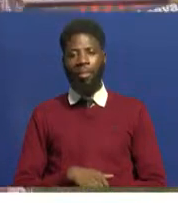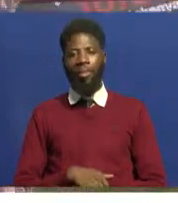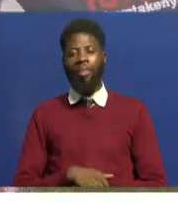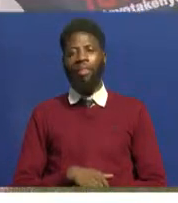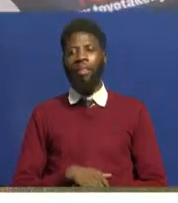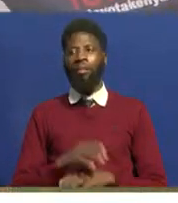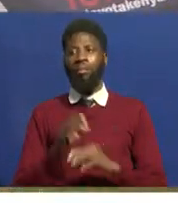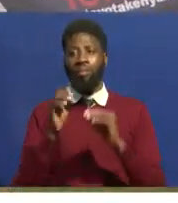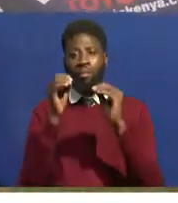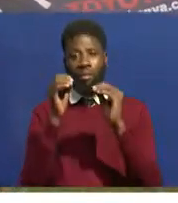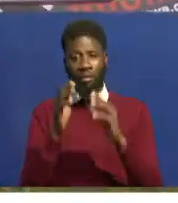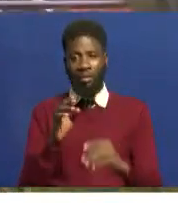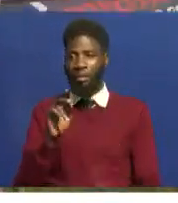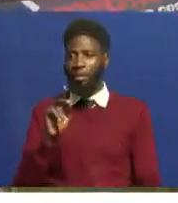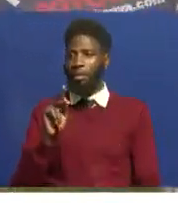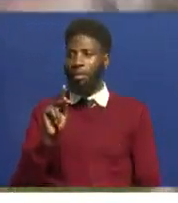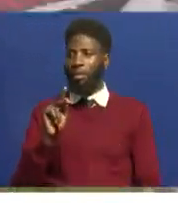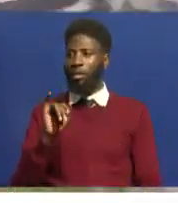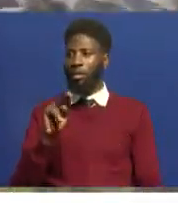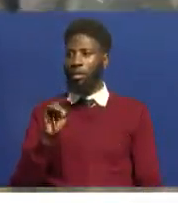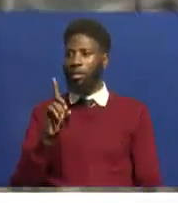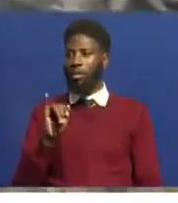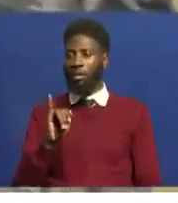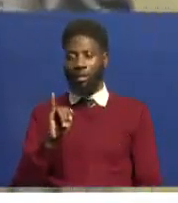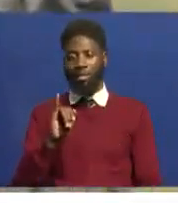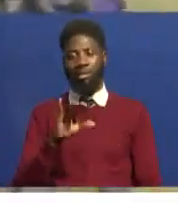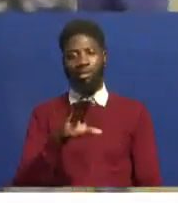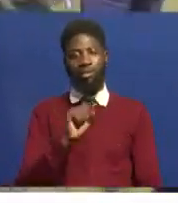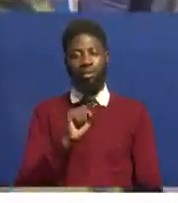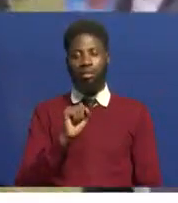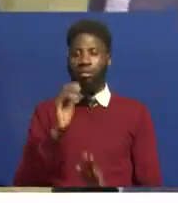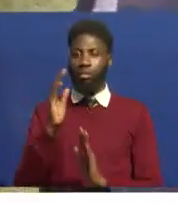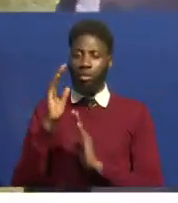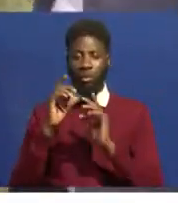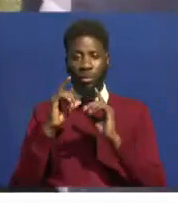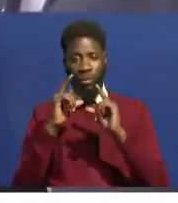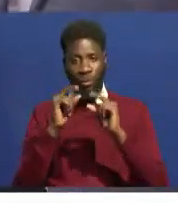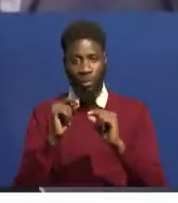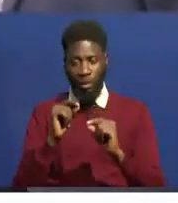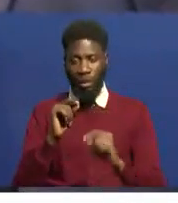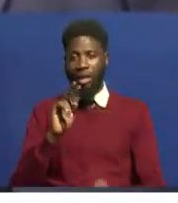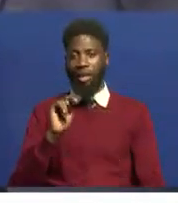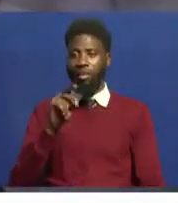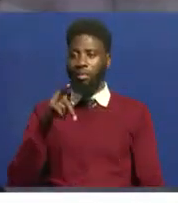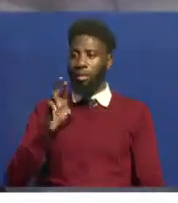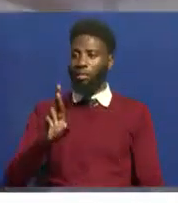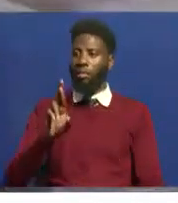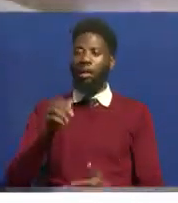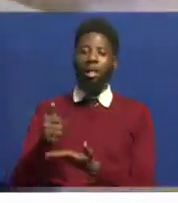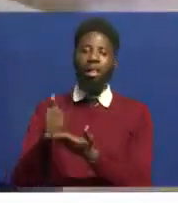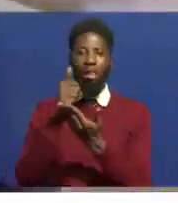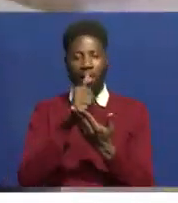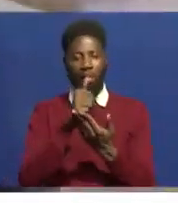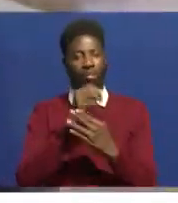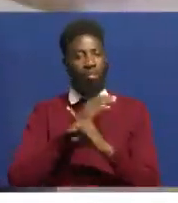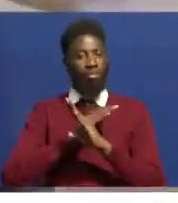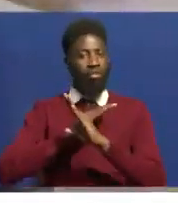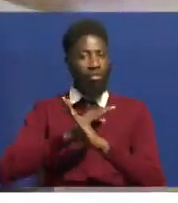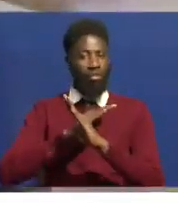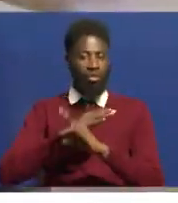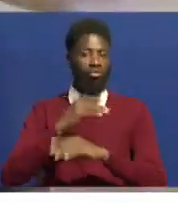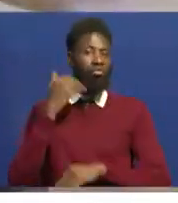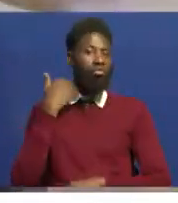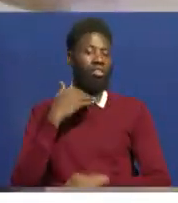Kithure Kindiki pia amesema mashirika ya usalama kupitia kiba imepatia kipaumbele dhana za kuzuia uhalifu na pia kutekeleza sheria